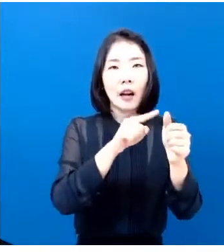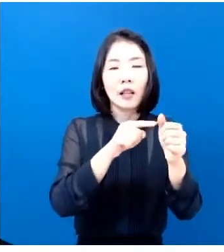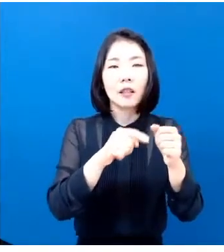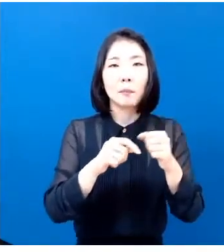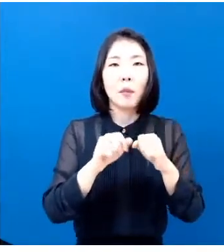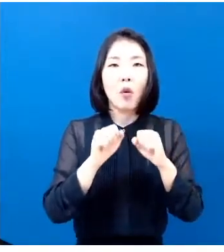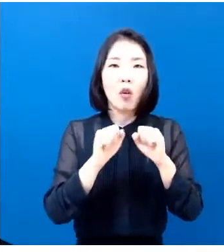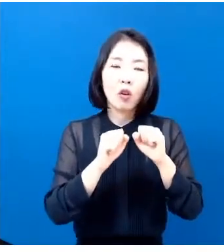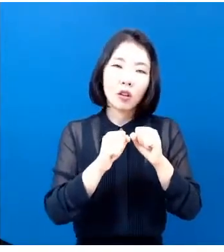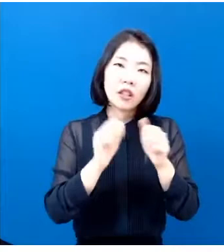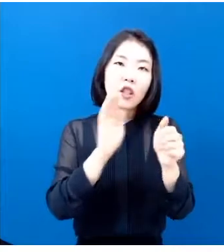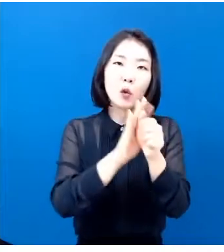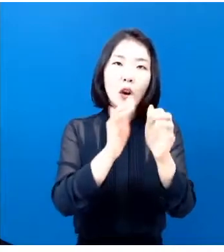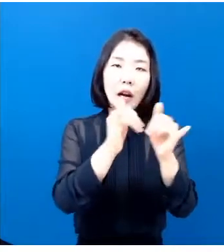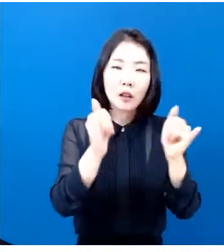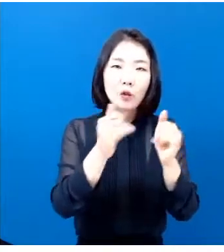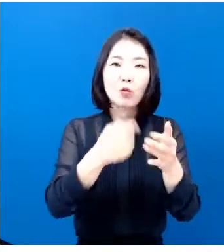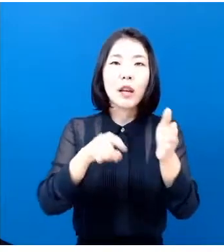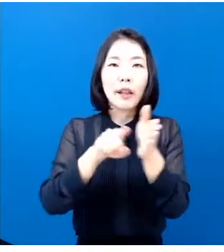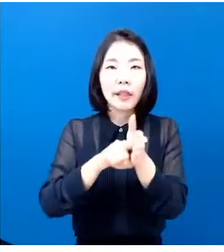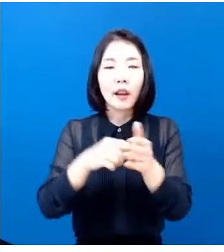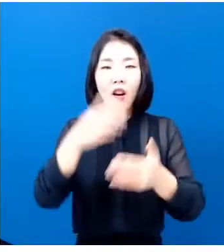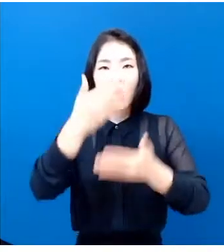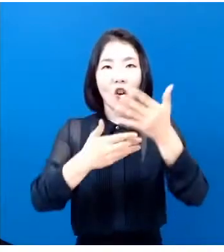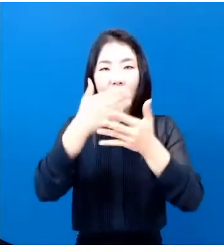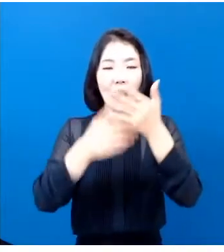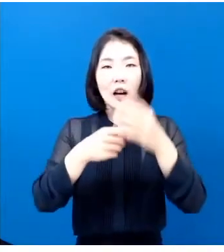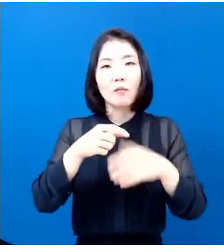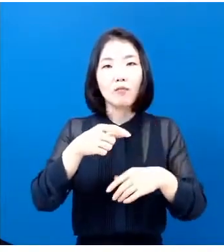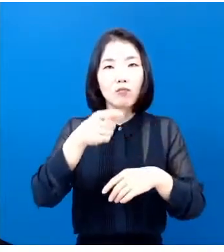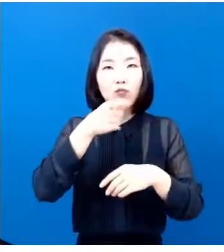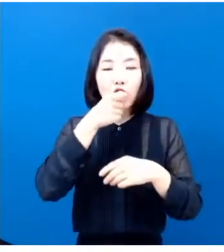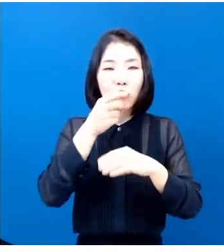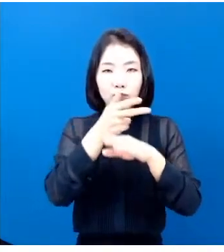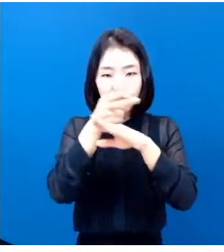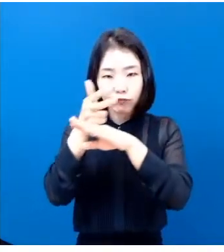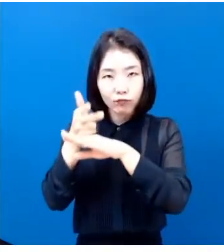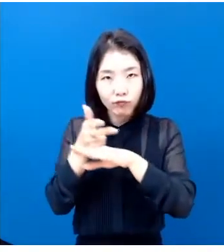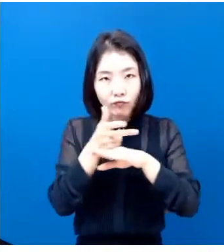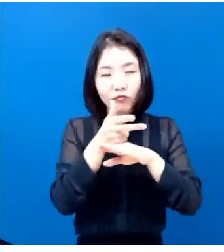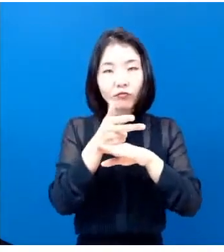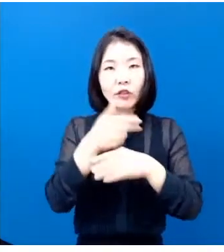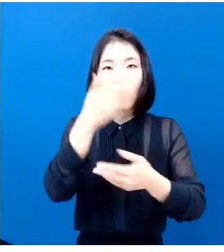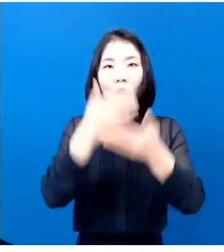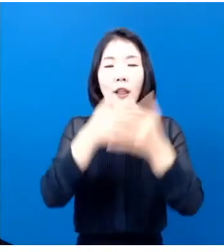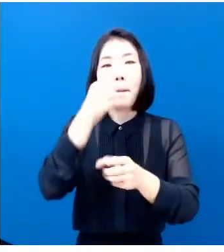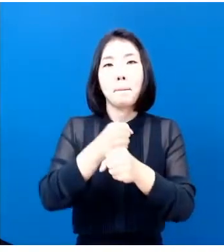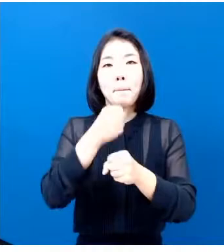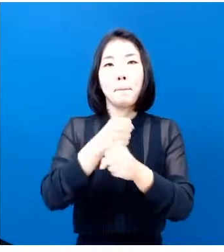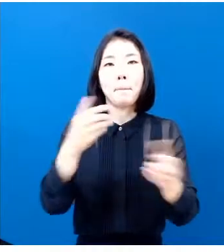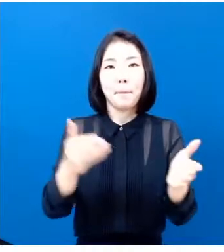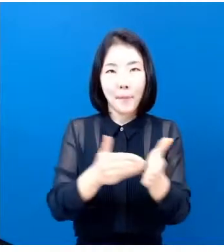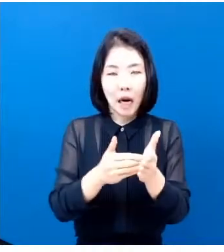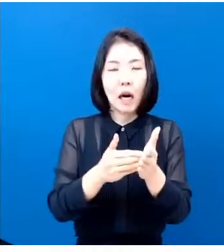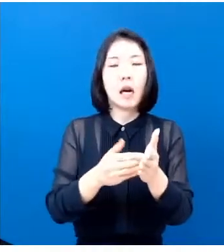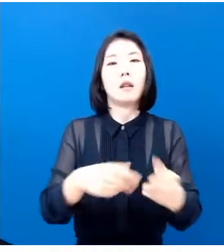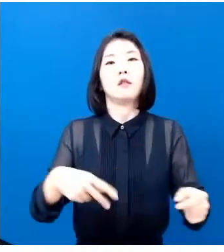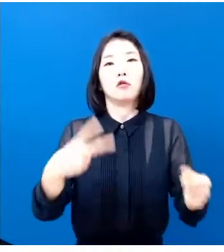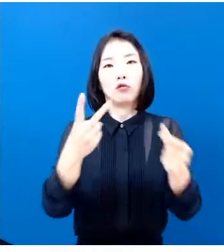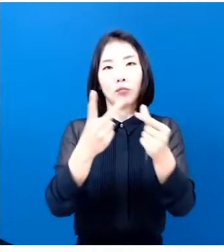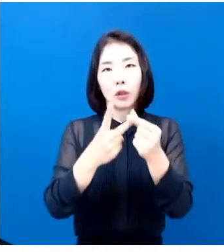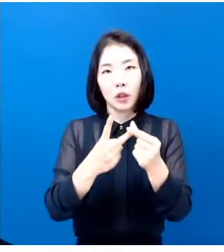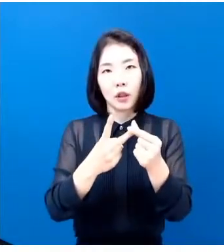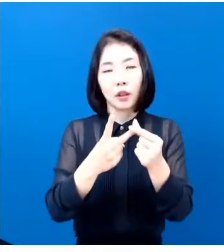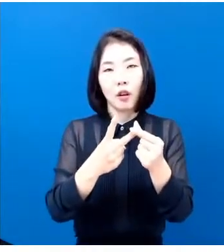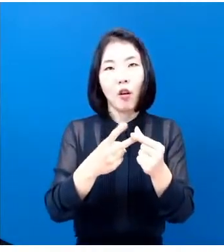수중 운동 동영상 제작을 최초로 실시 하였습니다 두번째로는 전화